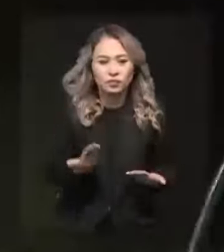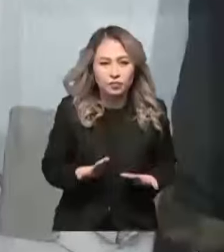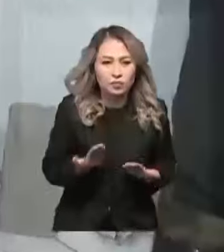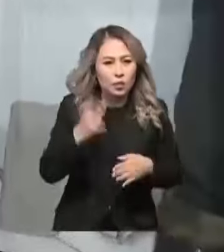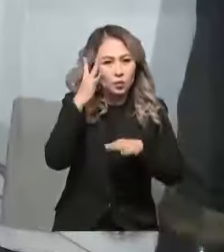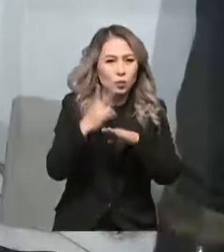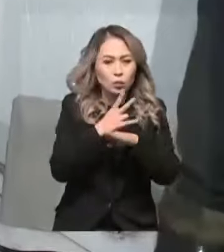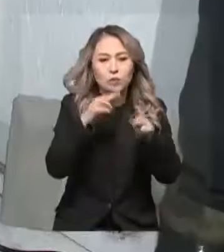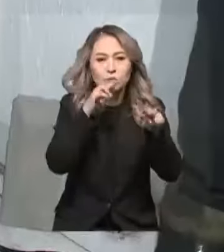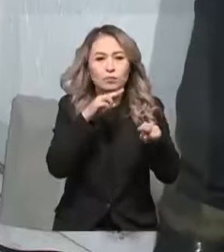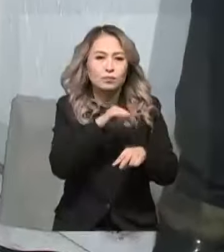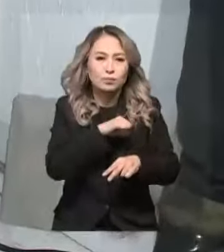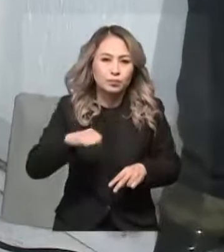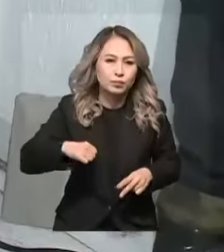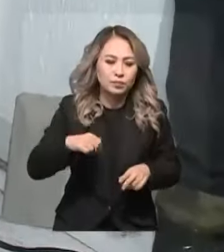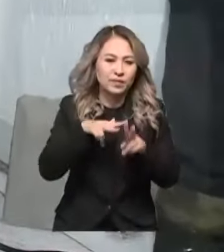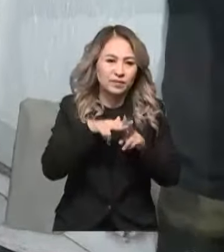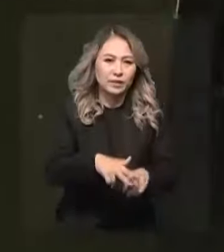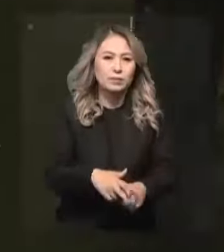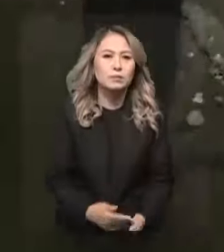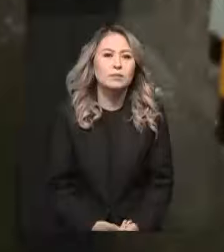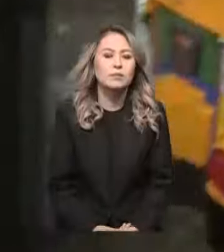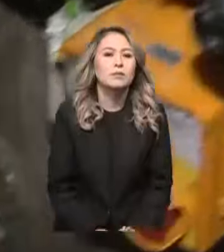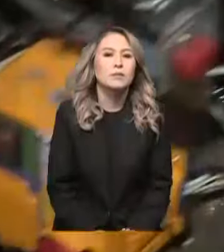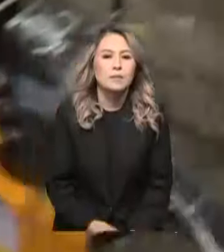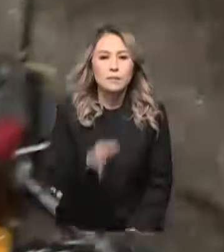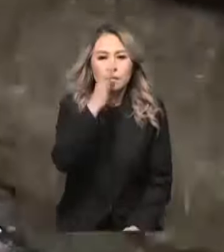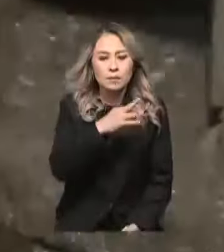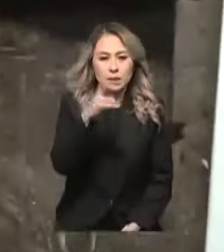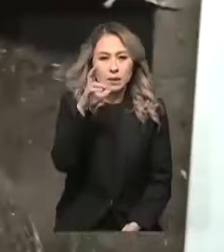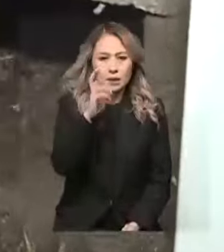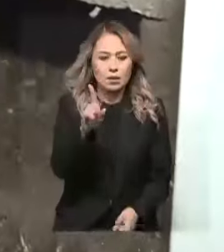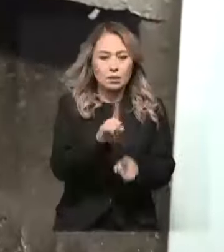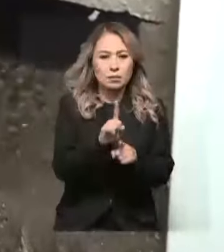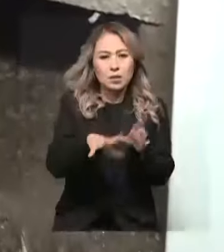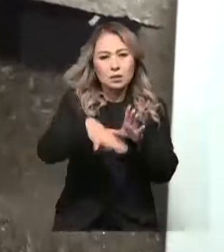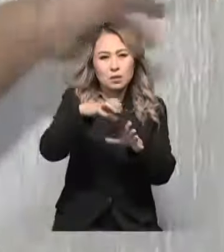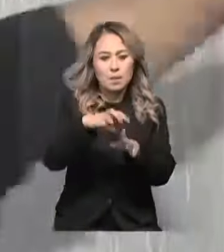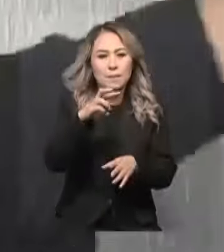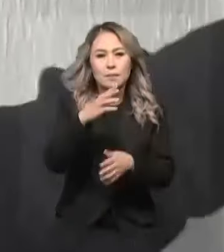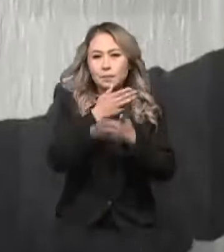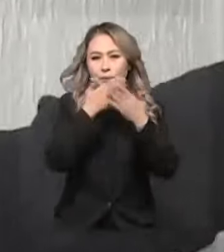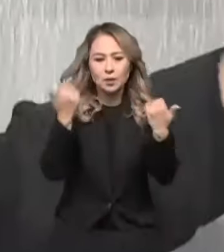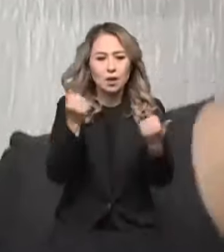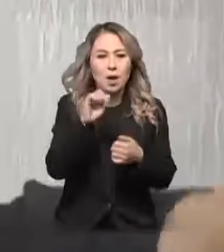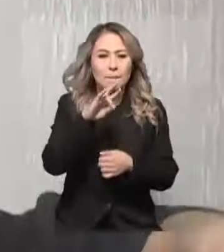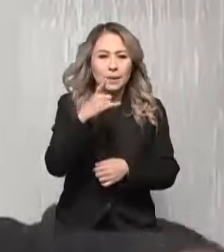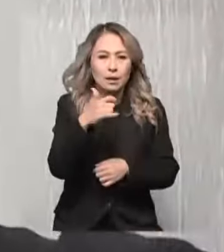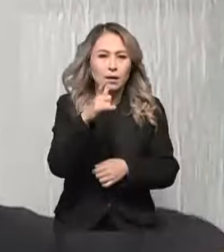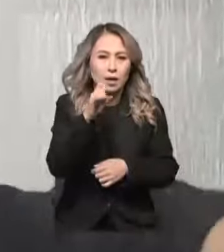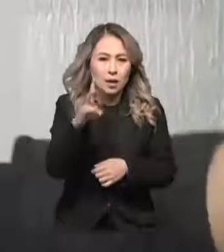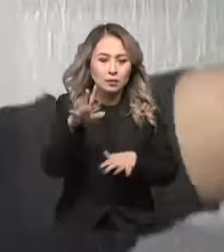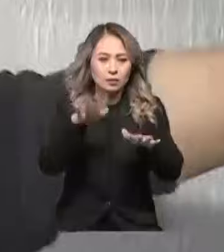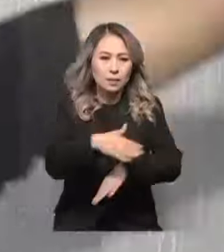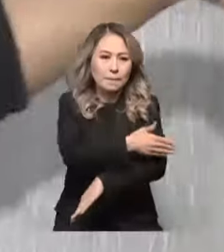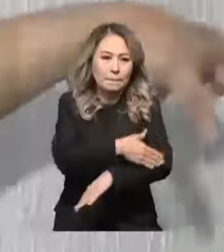бойы жағдайды өздері бақылауға мәжбүр. Сұрасақ, КСК айтады, бұл жерде дренажный система жоқ. Үйдің алдындағы Абылайхан магистраль жағындағы ливневый